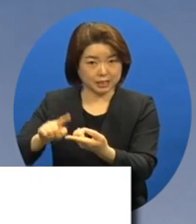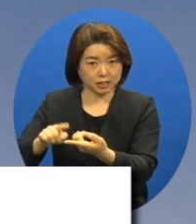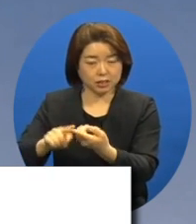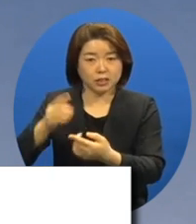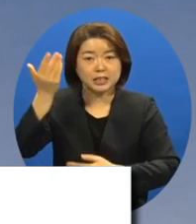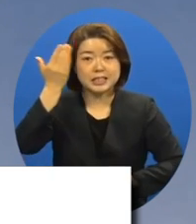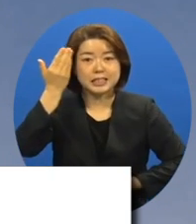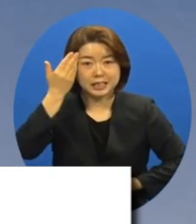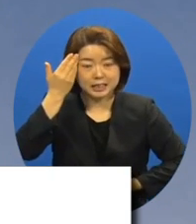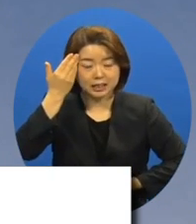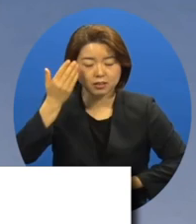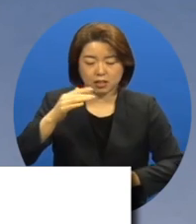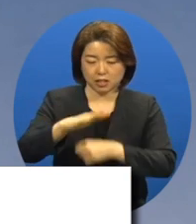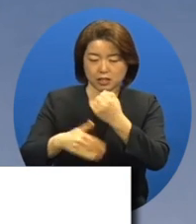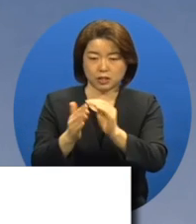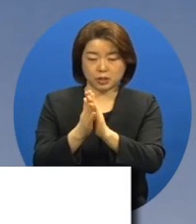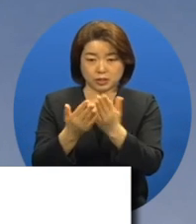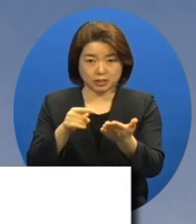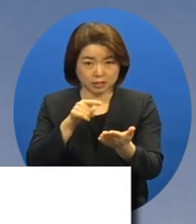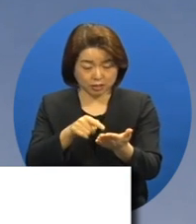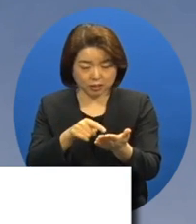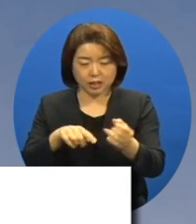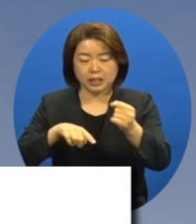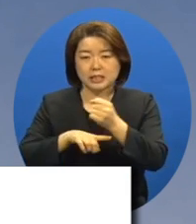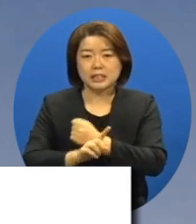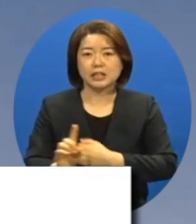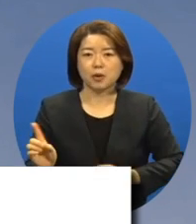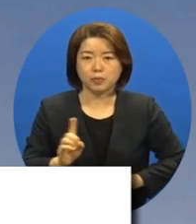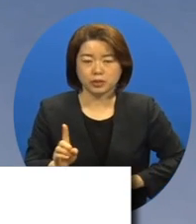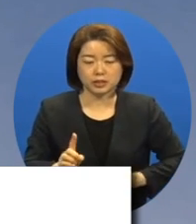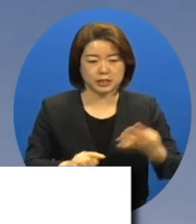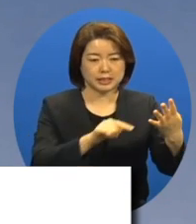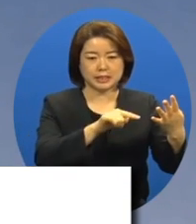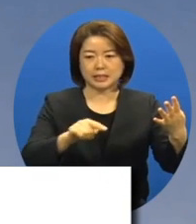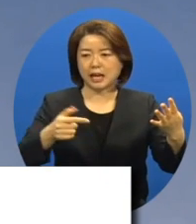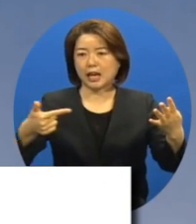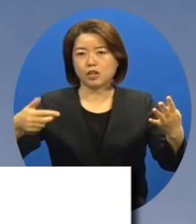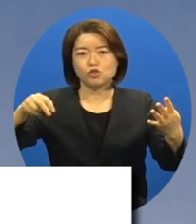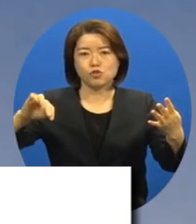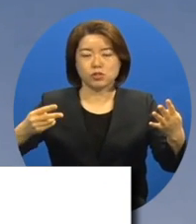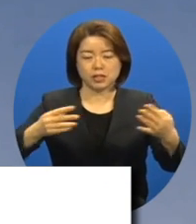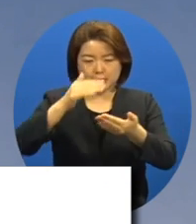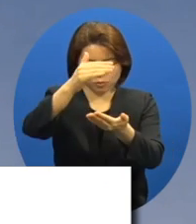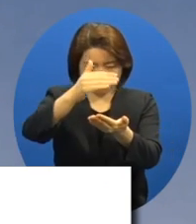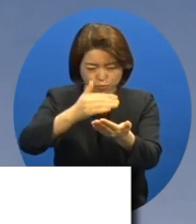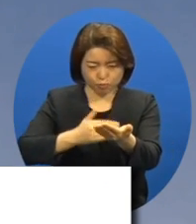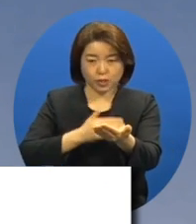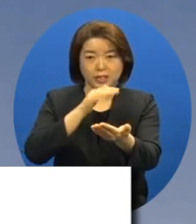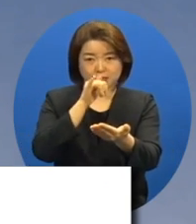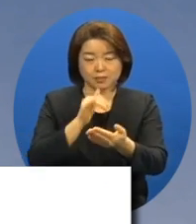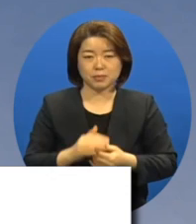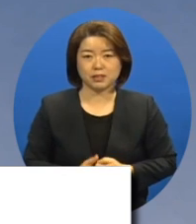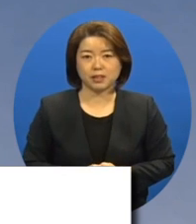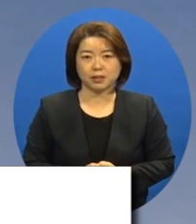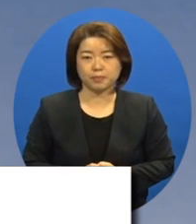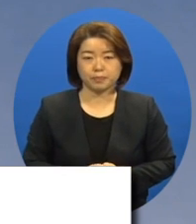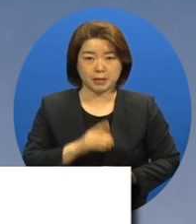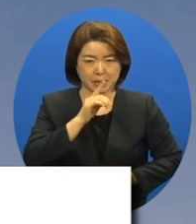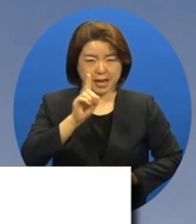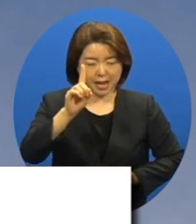성경의 진리가 무엇인지를 4절 해서 6절 까지 정리의 두고 있습니다 한마디로